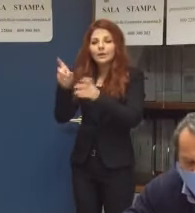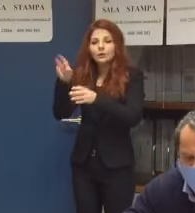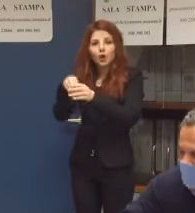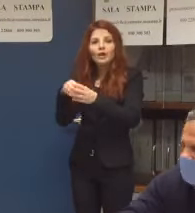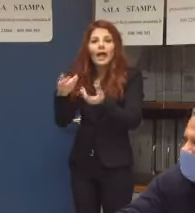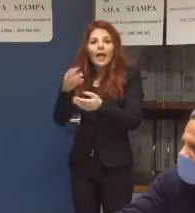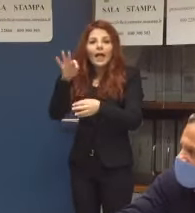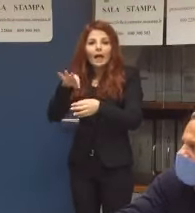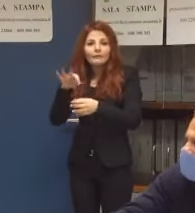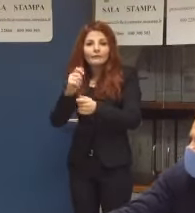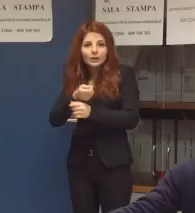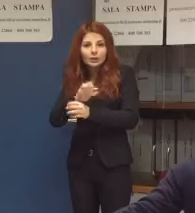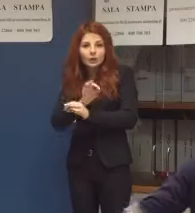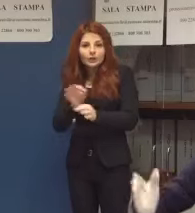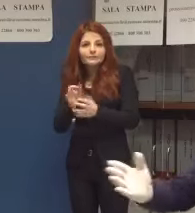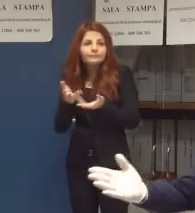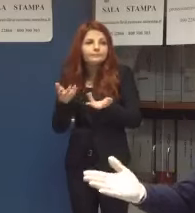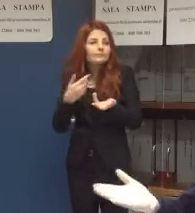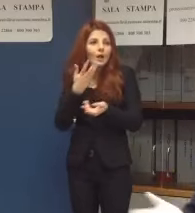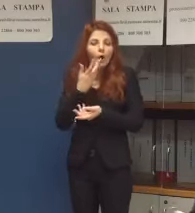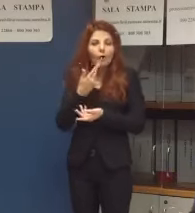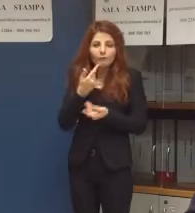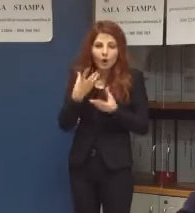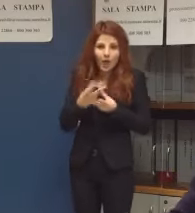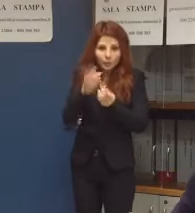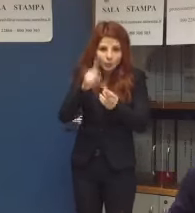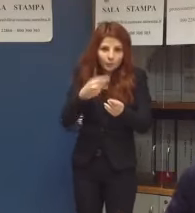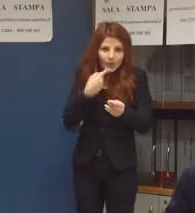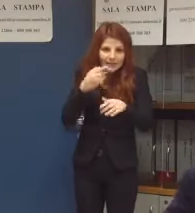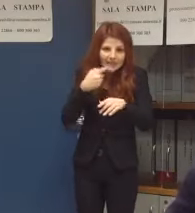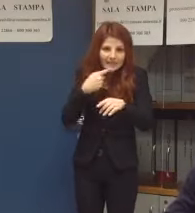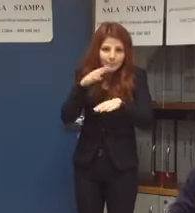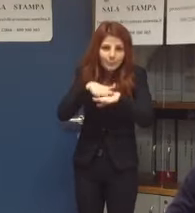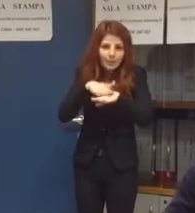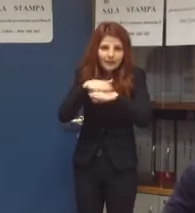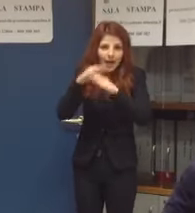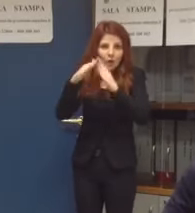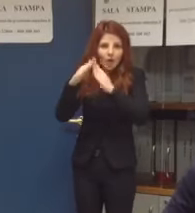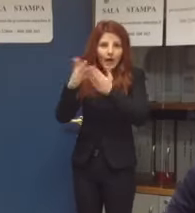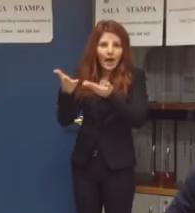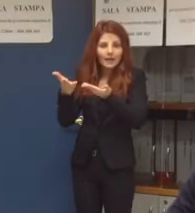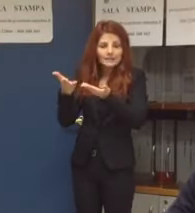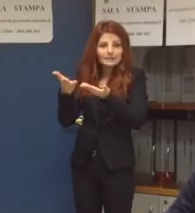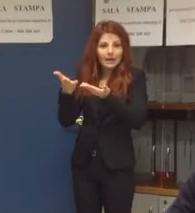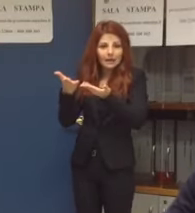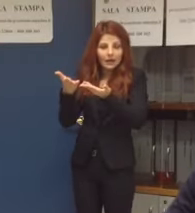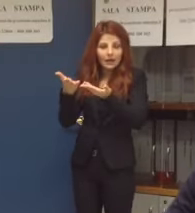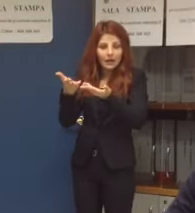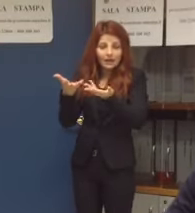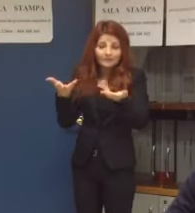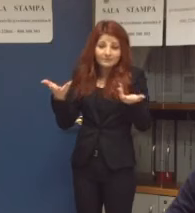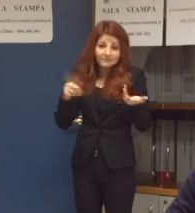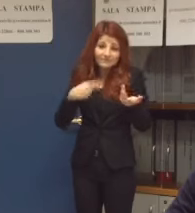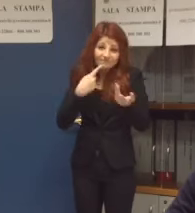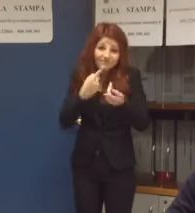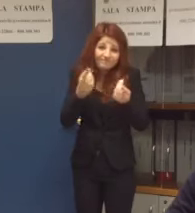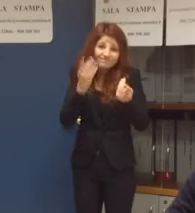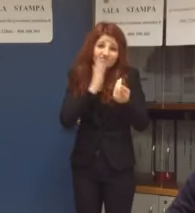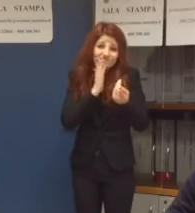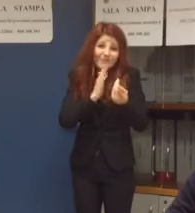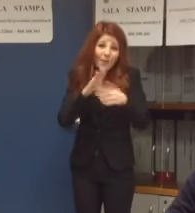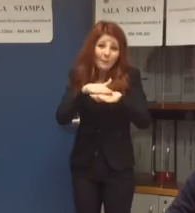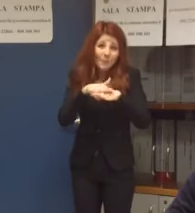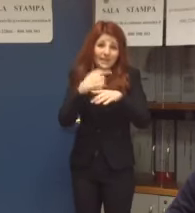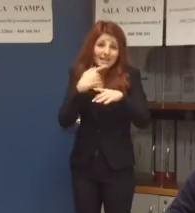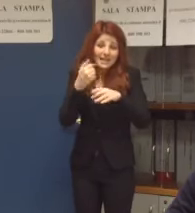credito, quindi anche voi possiamo demonizzare i proprietari. Anche voi vi dico, magari cercate di avere anche un attimo di pazienza